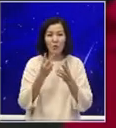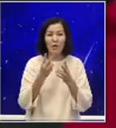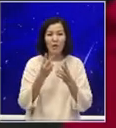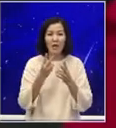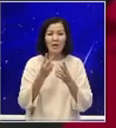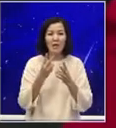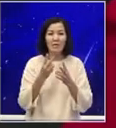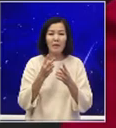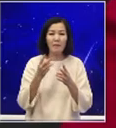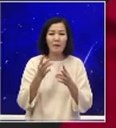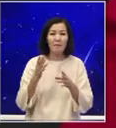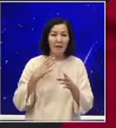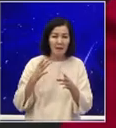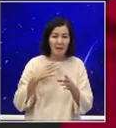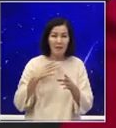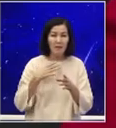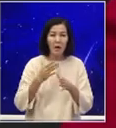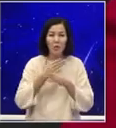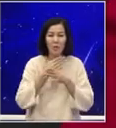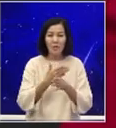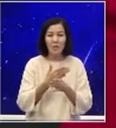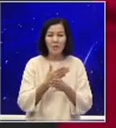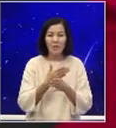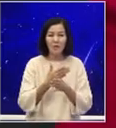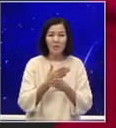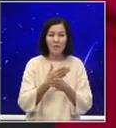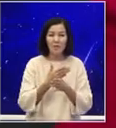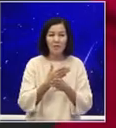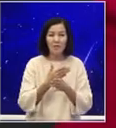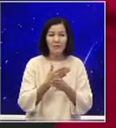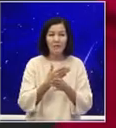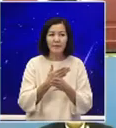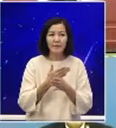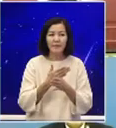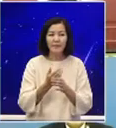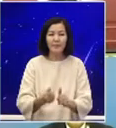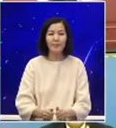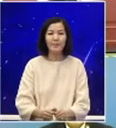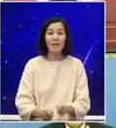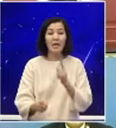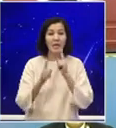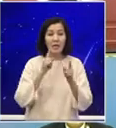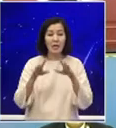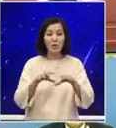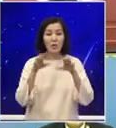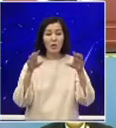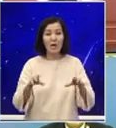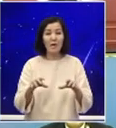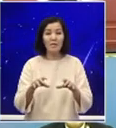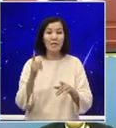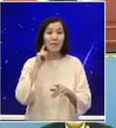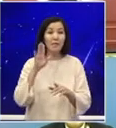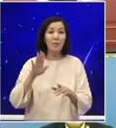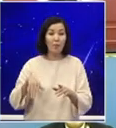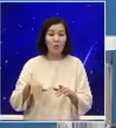сол шенеуліктердің шашпауын көтеріп жатырау деп деген ойға қаласың. Кеңес төрағасы кеңес мүшелерін тыңдап